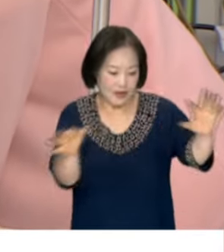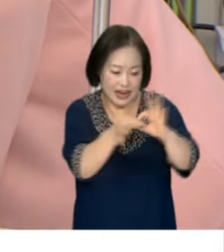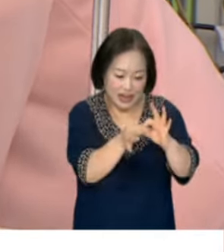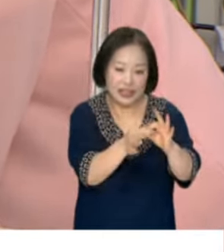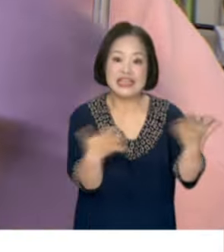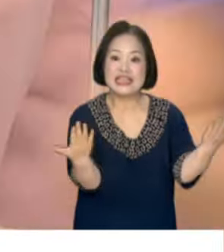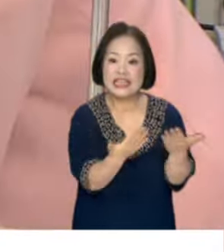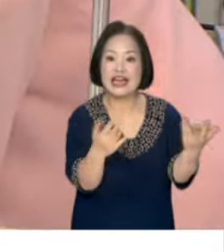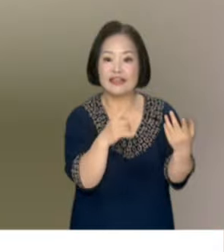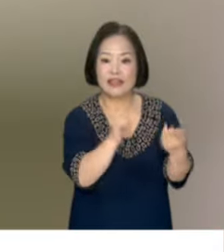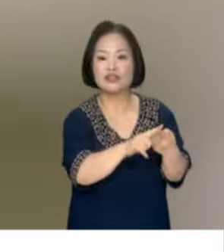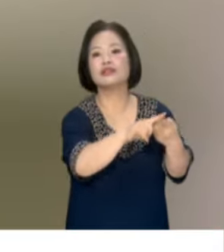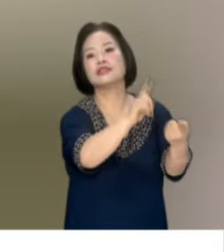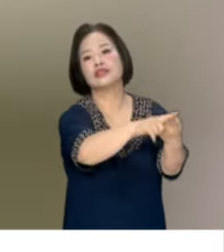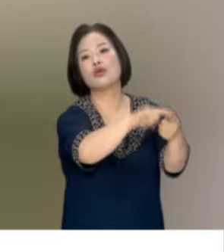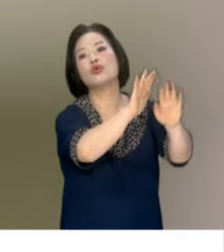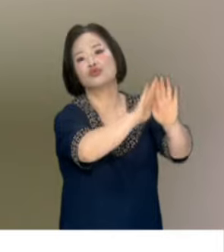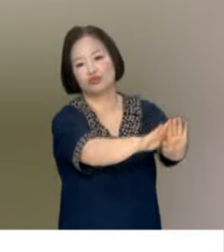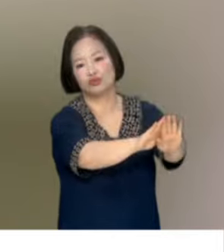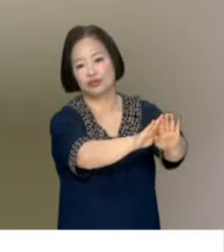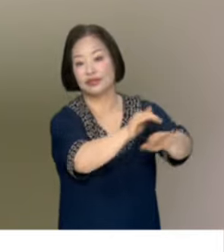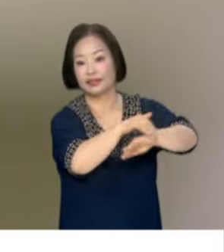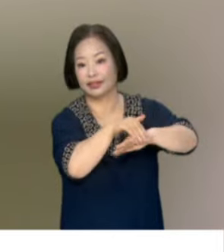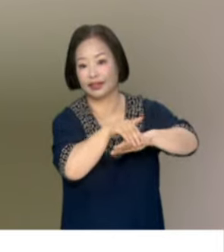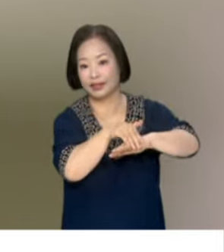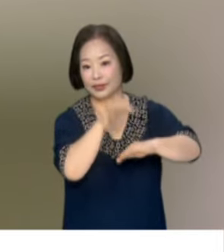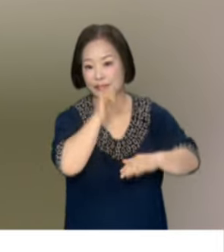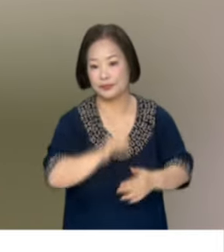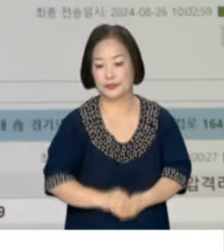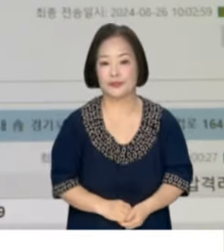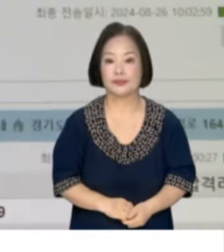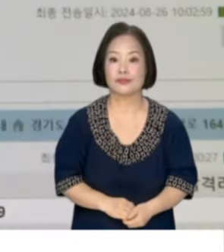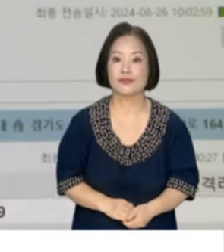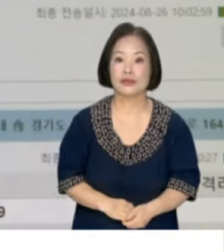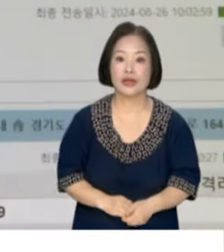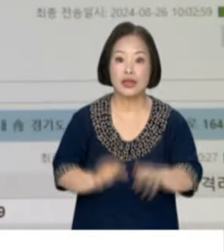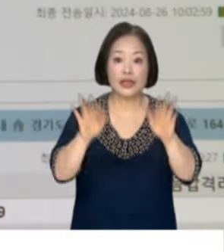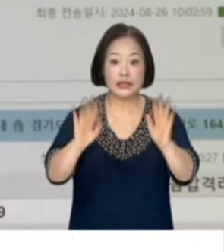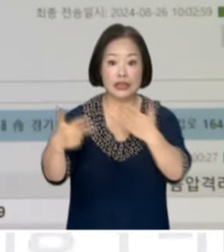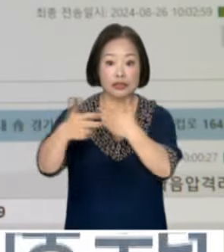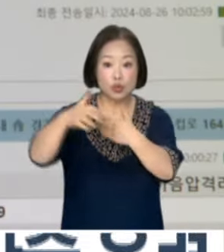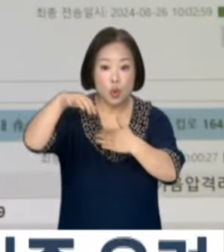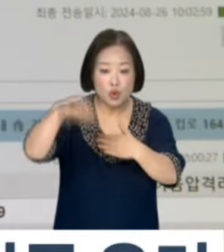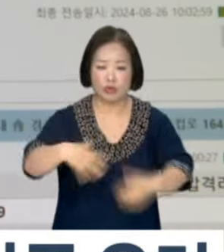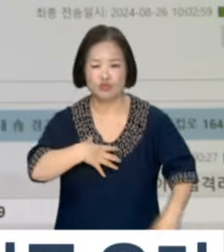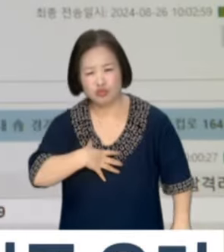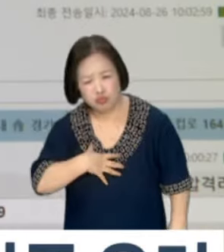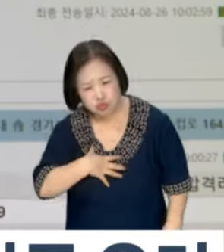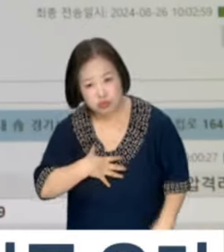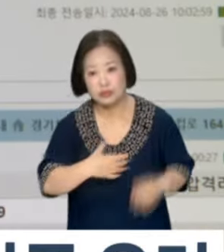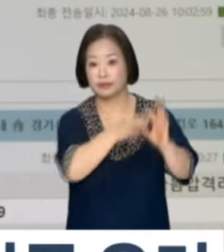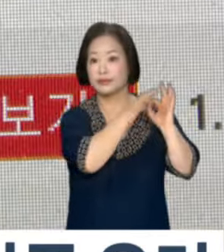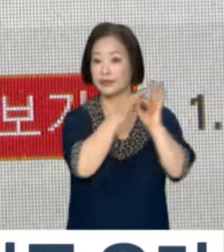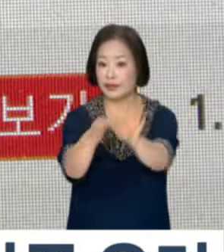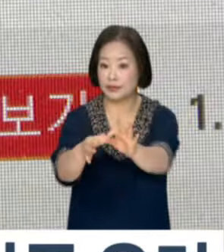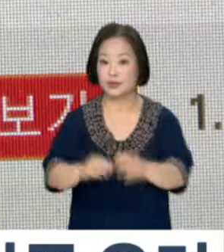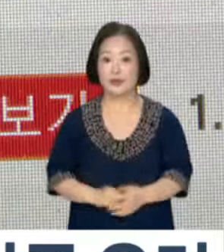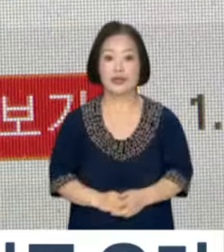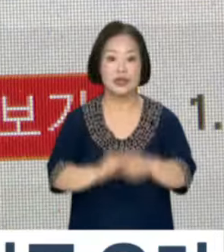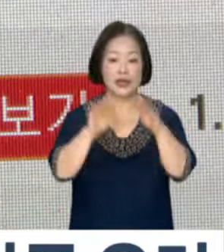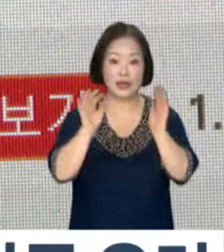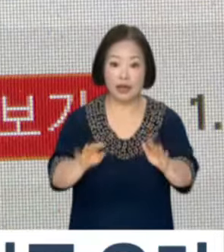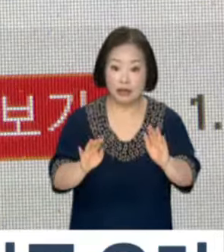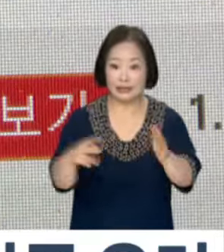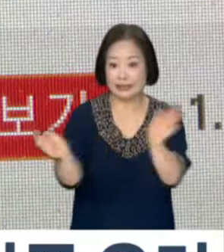업무에 대해서는 필스 인력을 투입하고 있습니다의 의 우려는 계속되고 있습니다